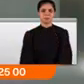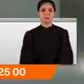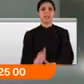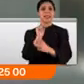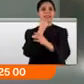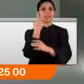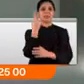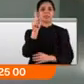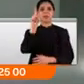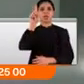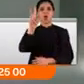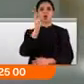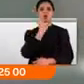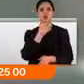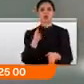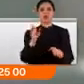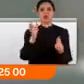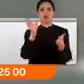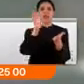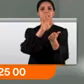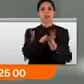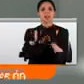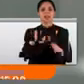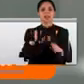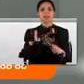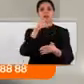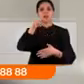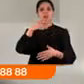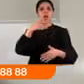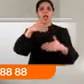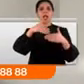Tasarım 2013'te katlanarak engellerin altından geçebiliyordu.